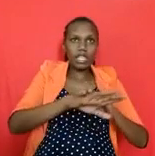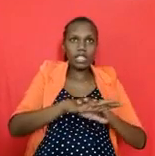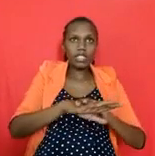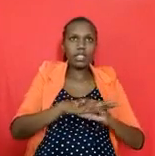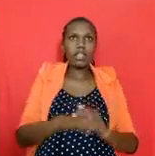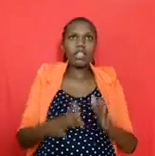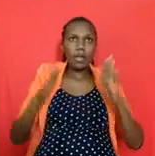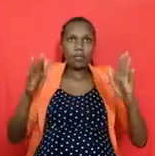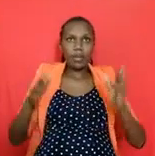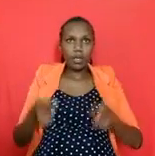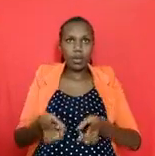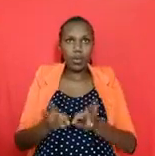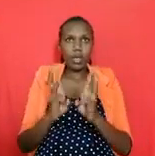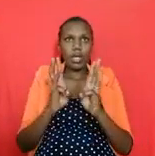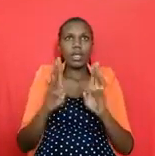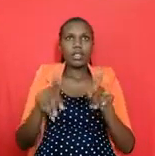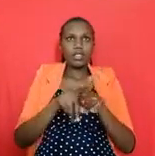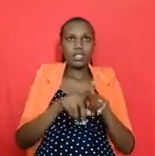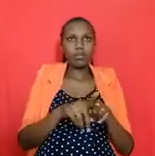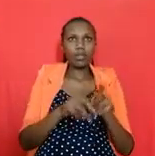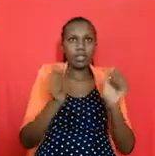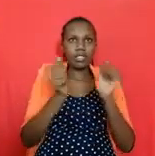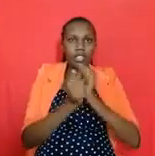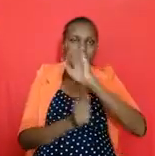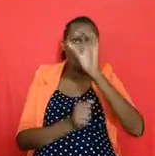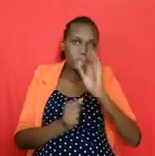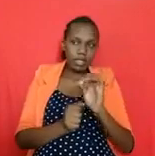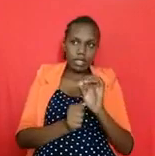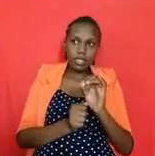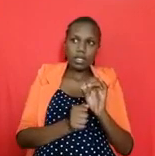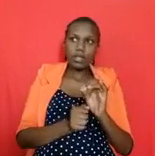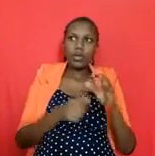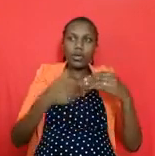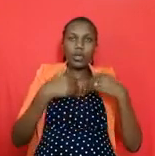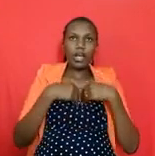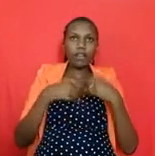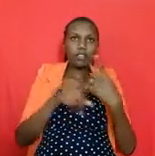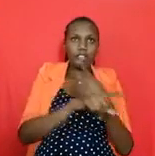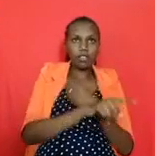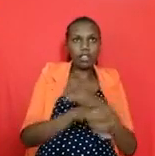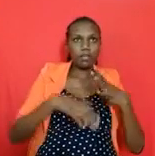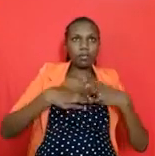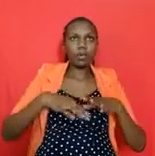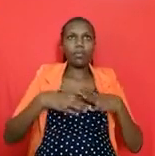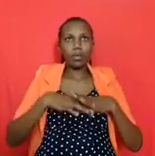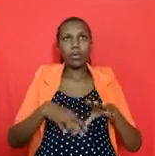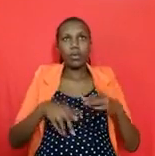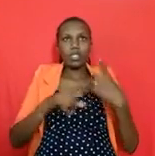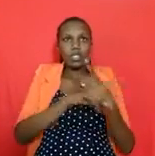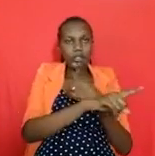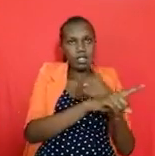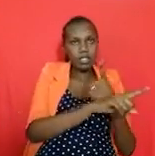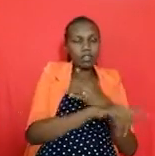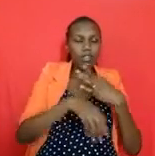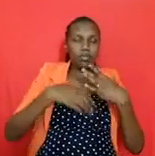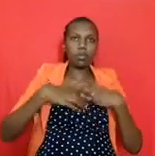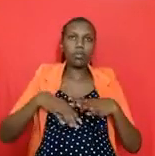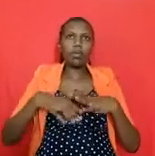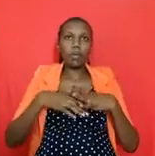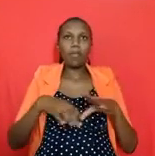nene ta mwena wa taifa kwina andu individuals andu umwe ere atatu